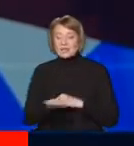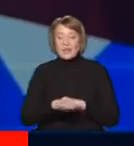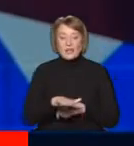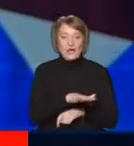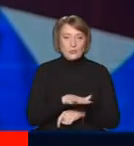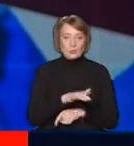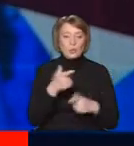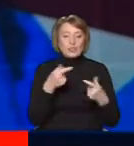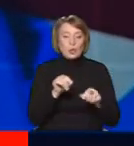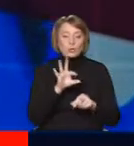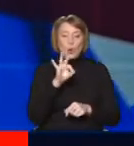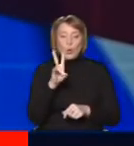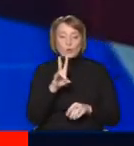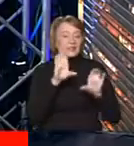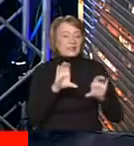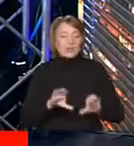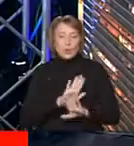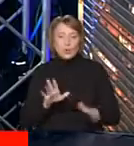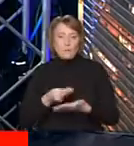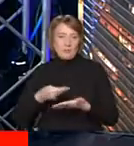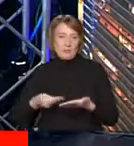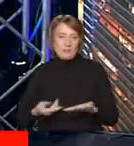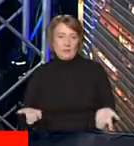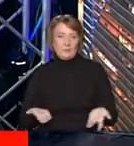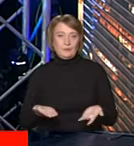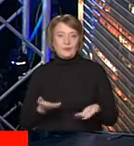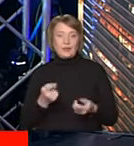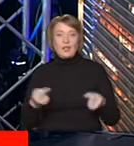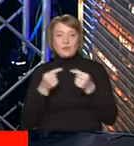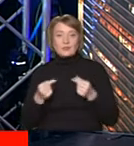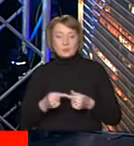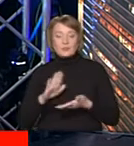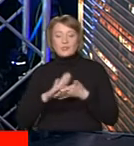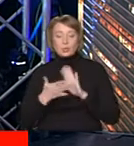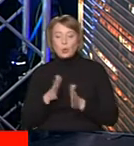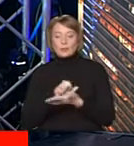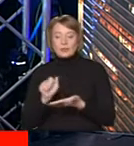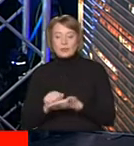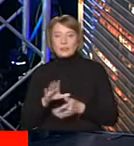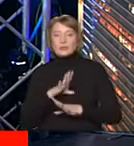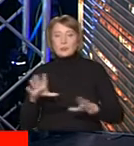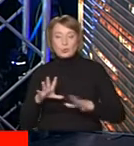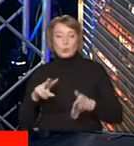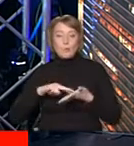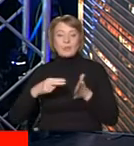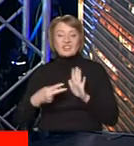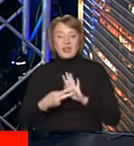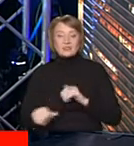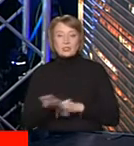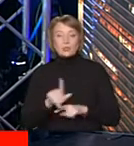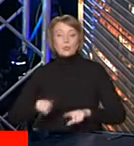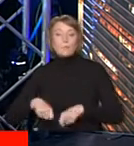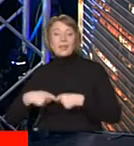пряме порушення закону про містобудівну діяльність. Він підписав відповідні договори оренди, там, де не було детальних план території ухвалено. І він передав